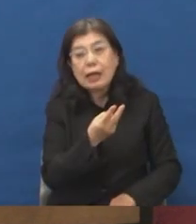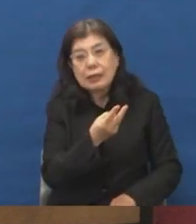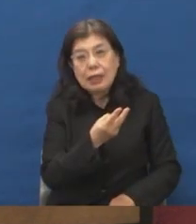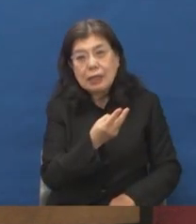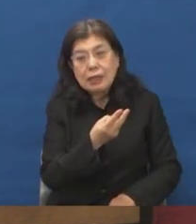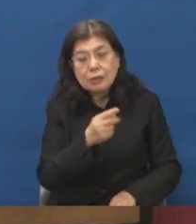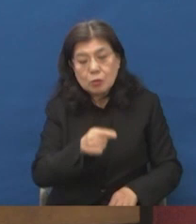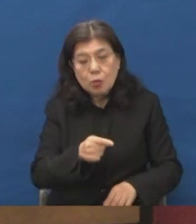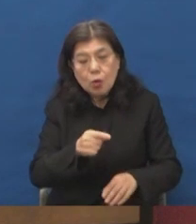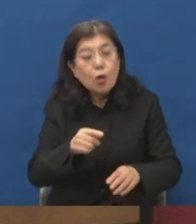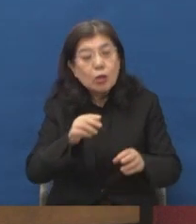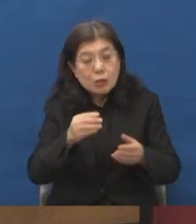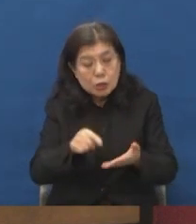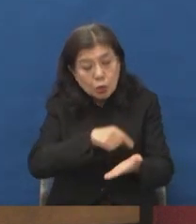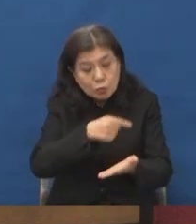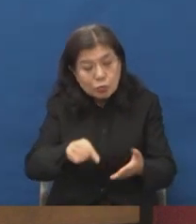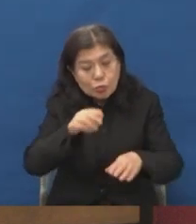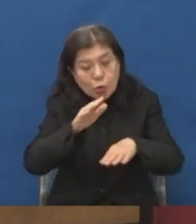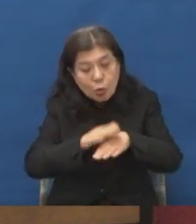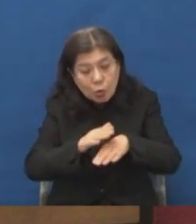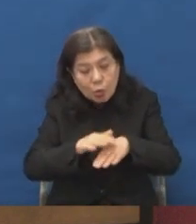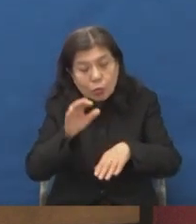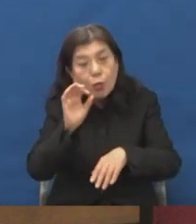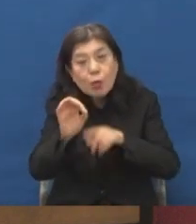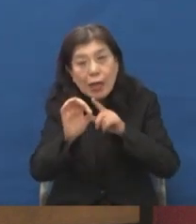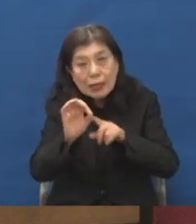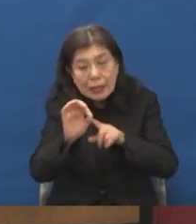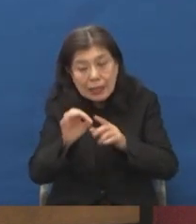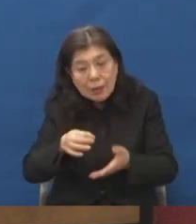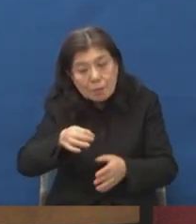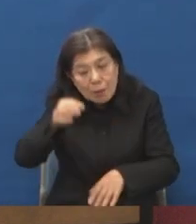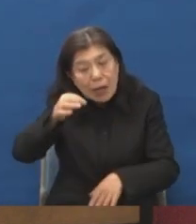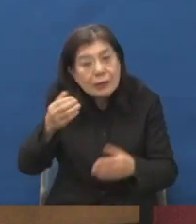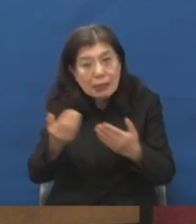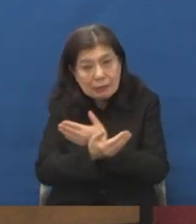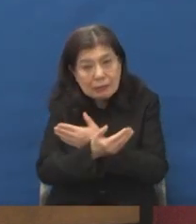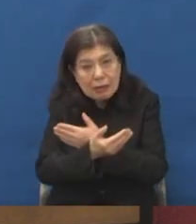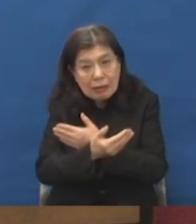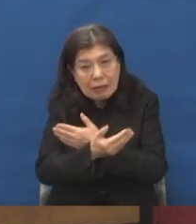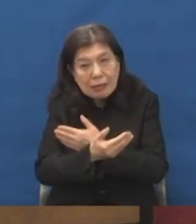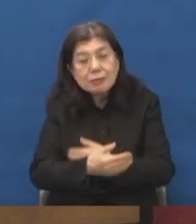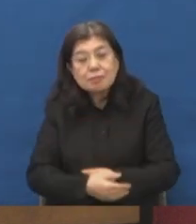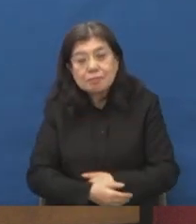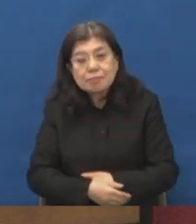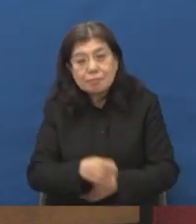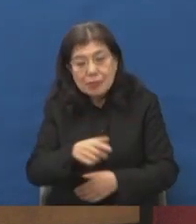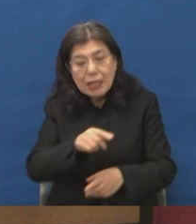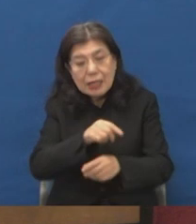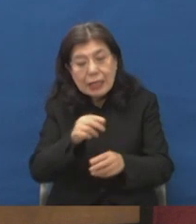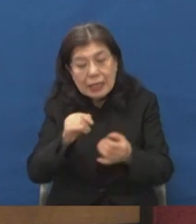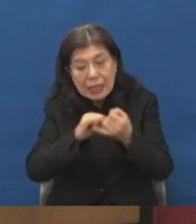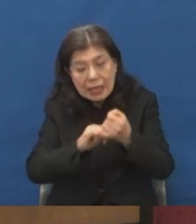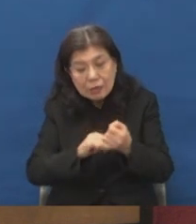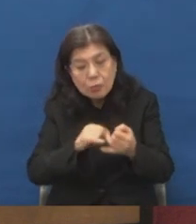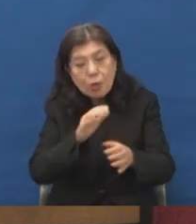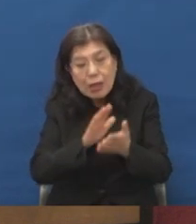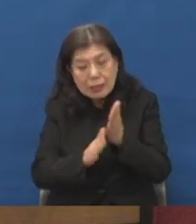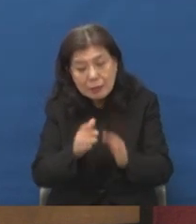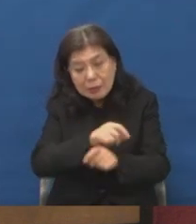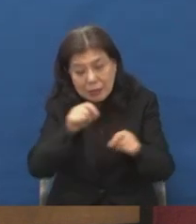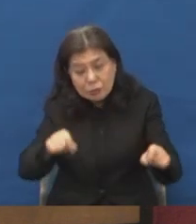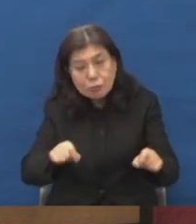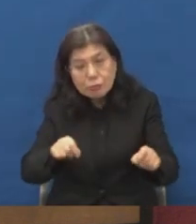費用を増額する必要が生じたことから、請負契約の変更契約を締結しようとするものであるとの説明があり